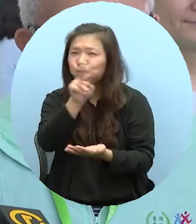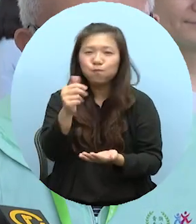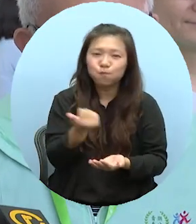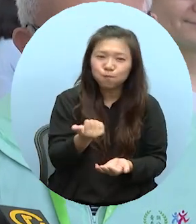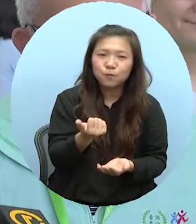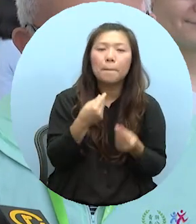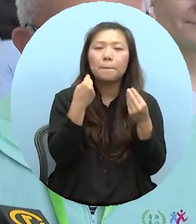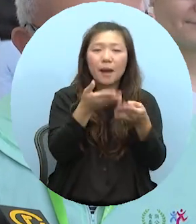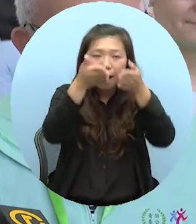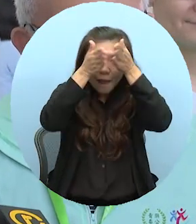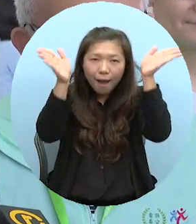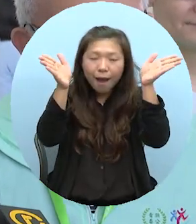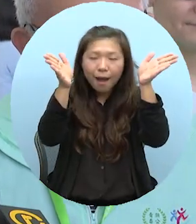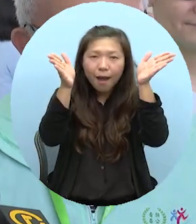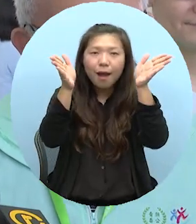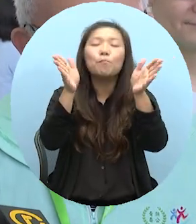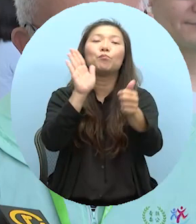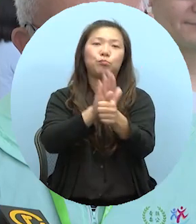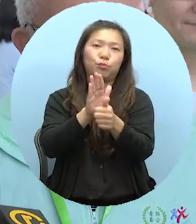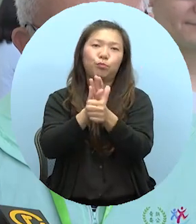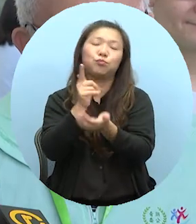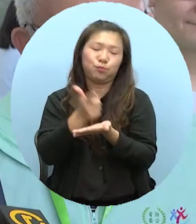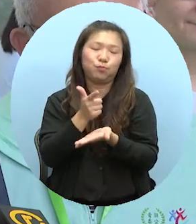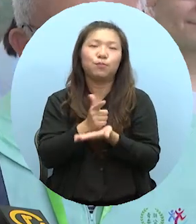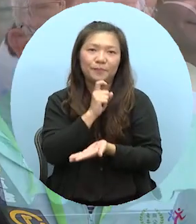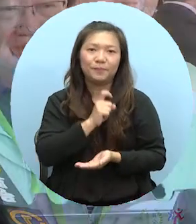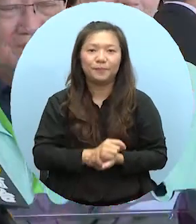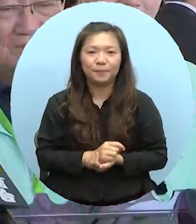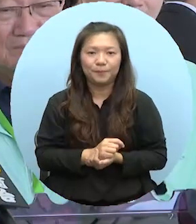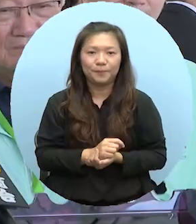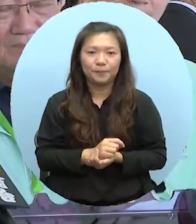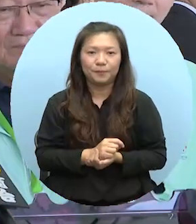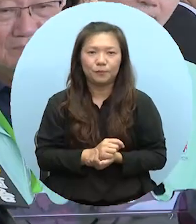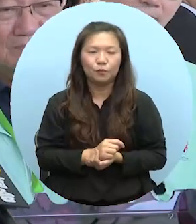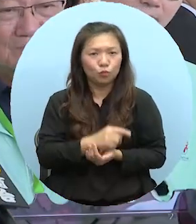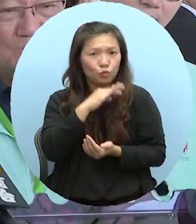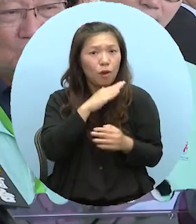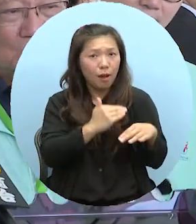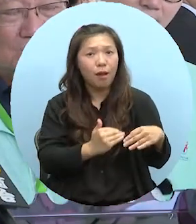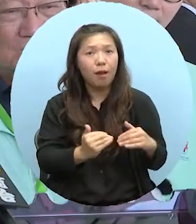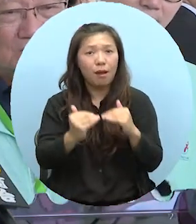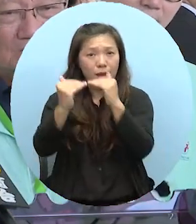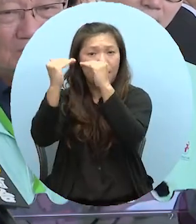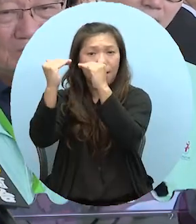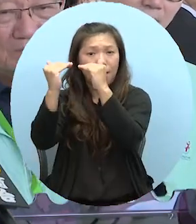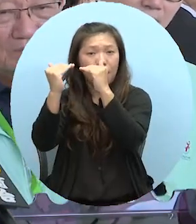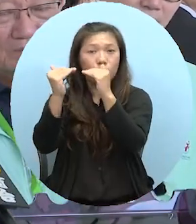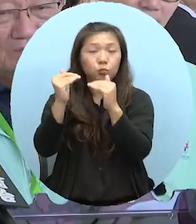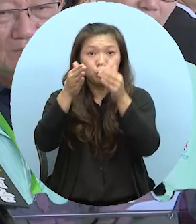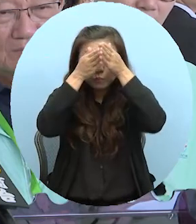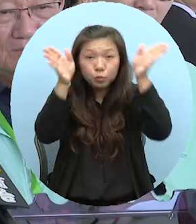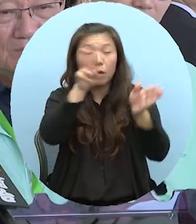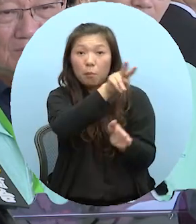係對佢哋嘅開拓視野方面咧係非常之有用嘅。當一個人佢一路成長嗰陣咧，如果佢能夠見多